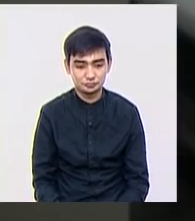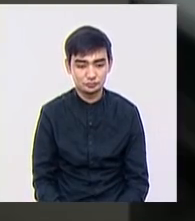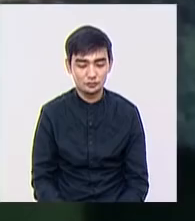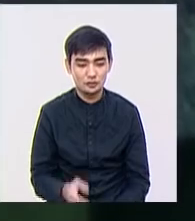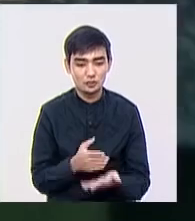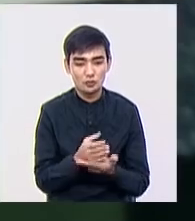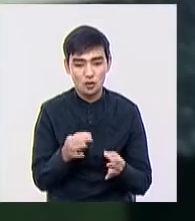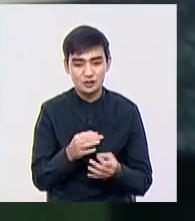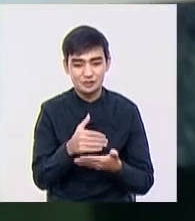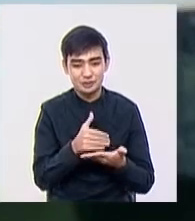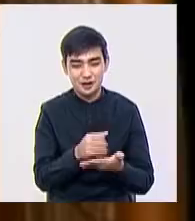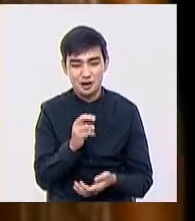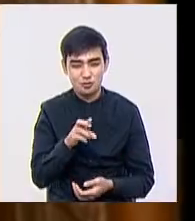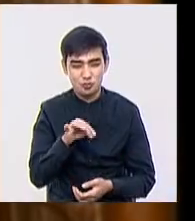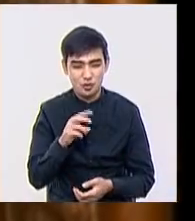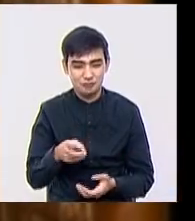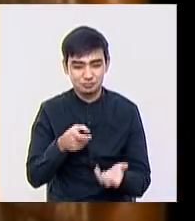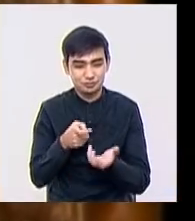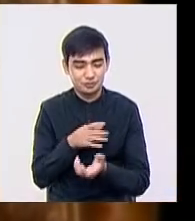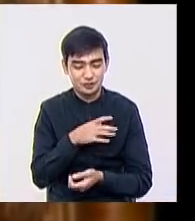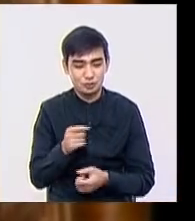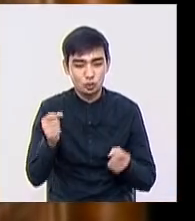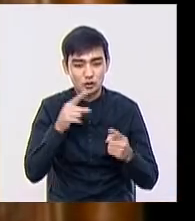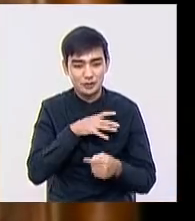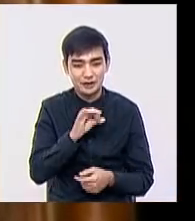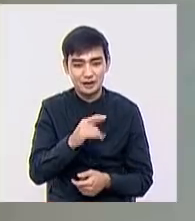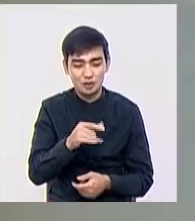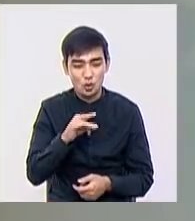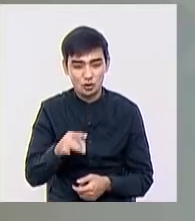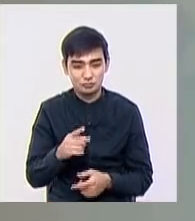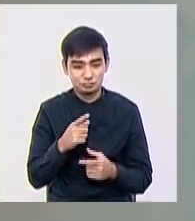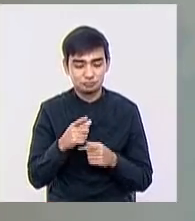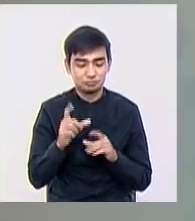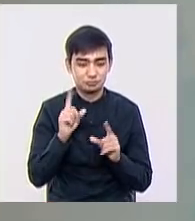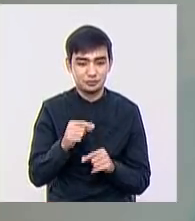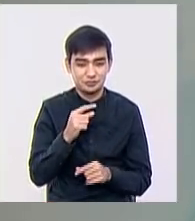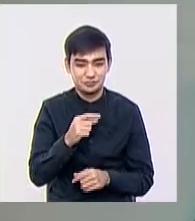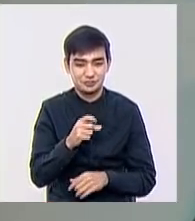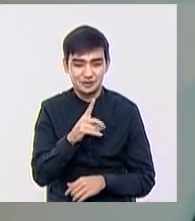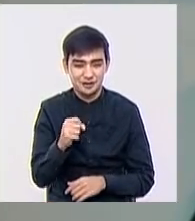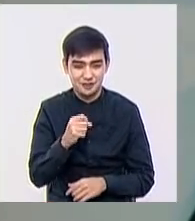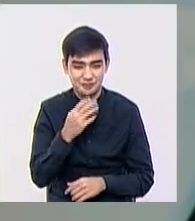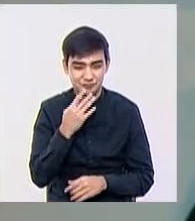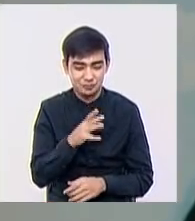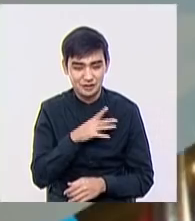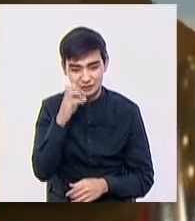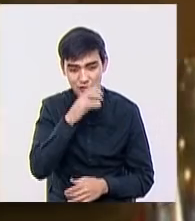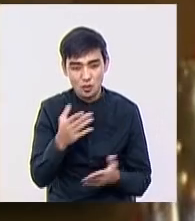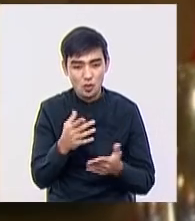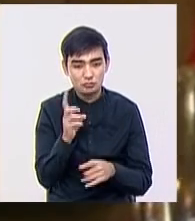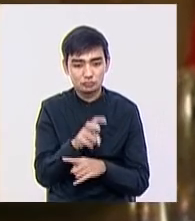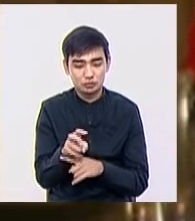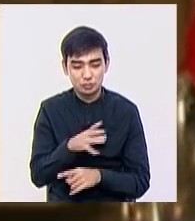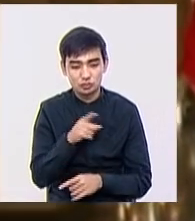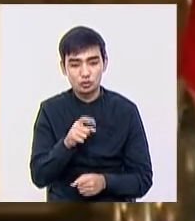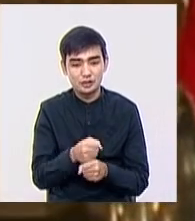Послужной список, как гулагского стрелка. Стало известно, сколько раз Игорь Дужнов выезжал за границу. С какой целью и какие страны он посещал. Что